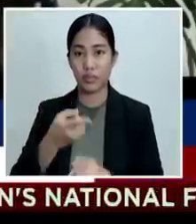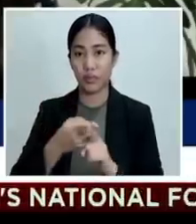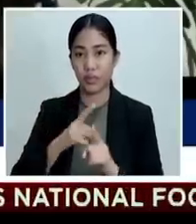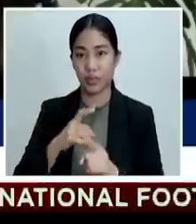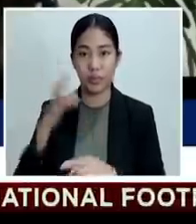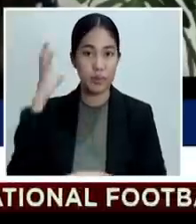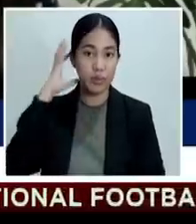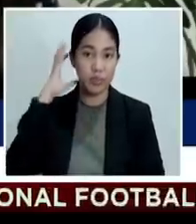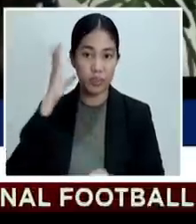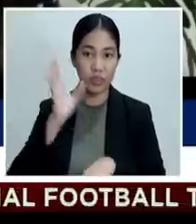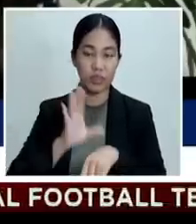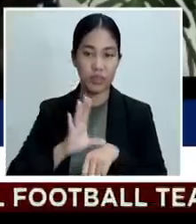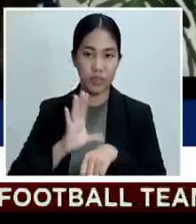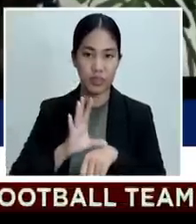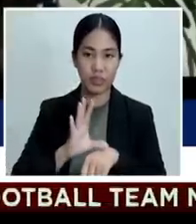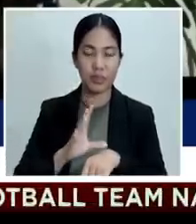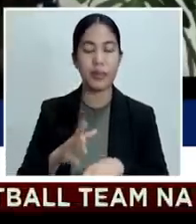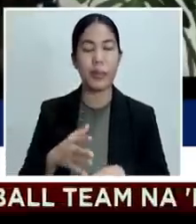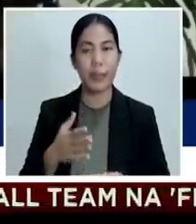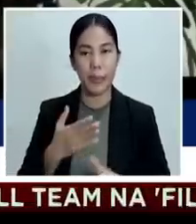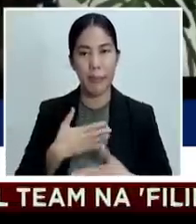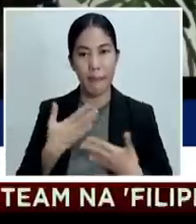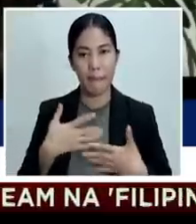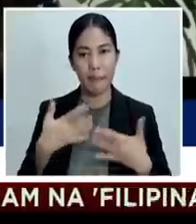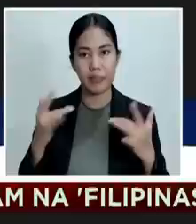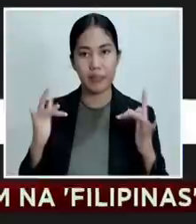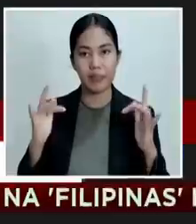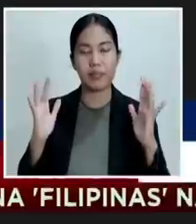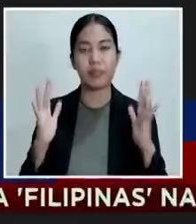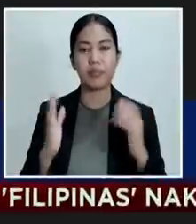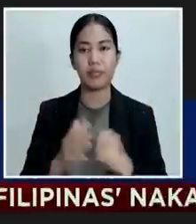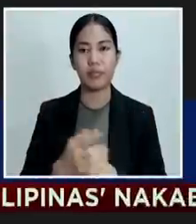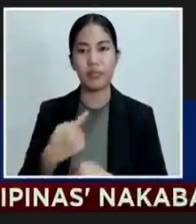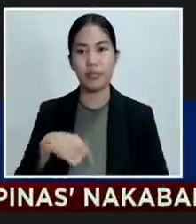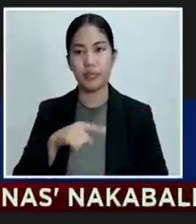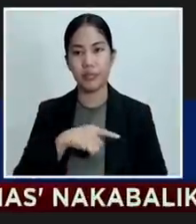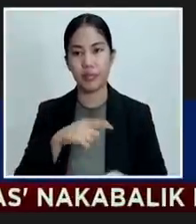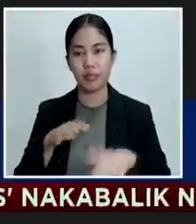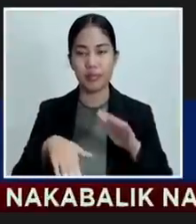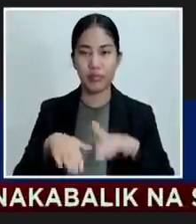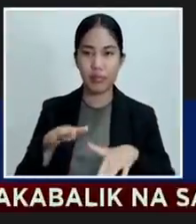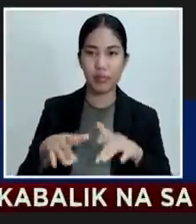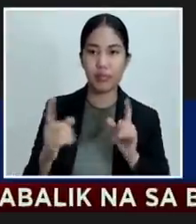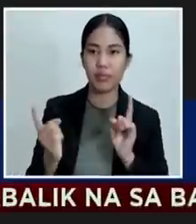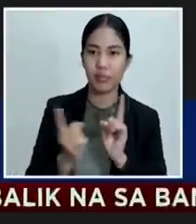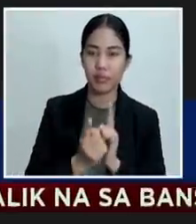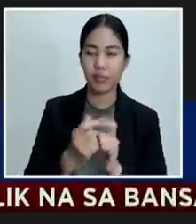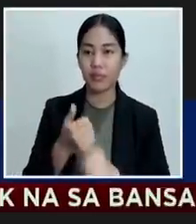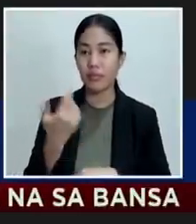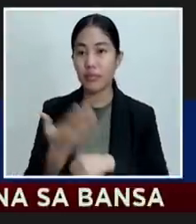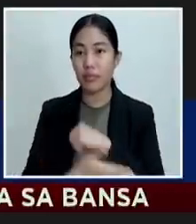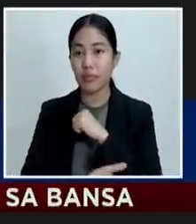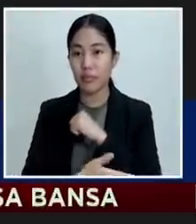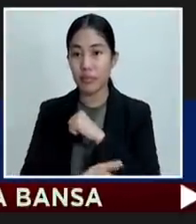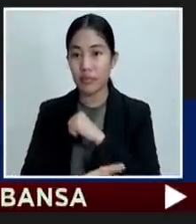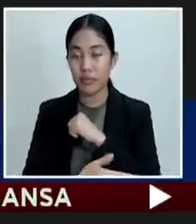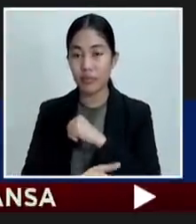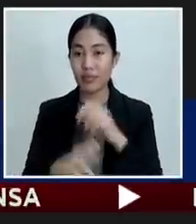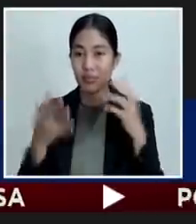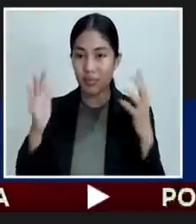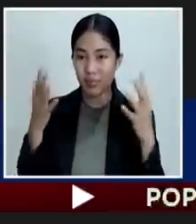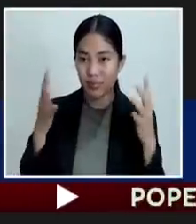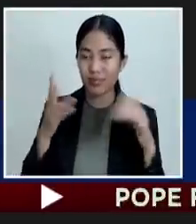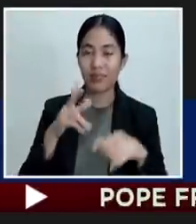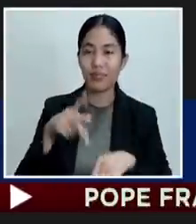gaan. Tapos yung ang ganda kasi for example, naglalakad kami, makakasalubong namin ibang bansa. I-cheer nila